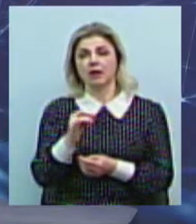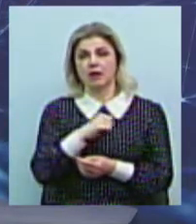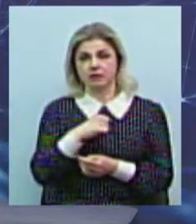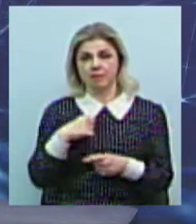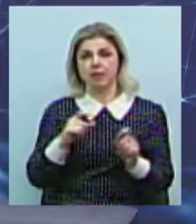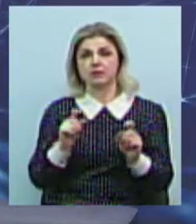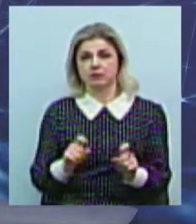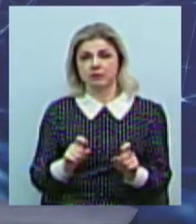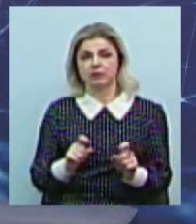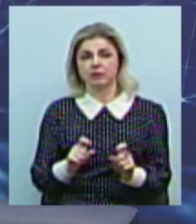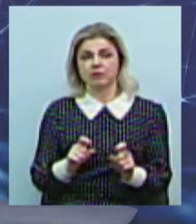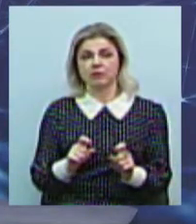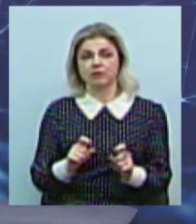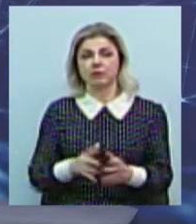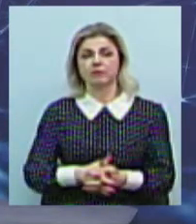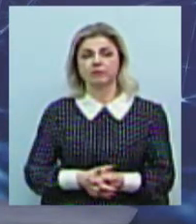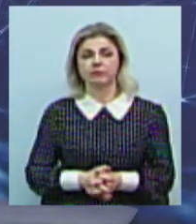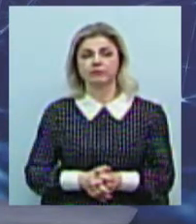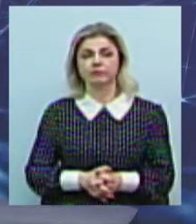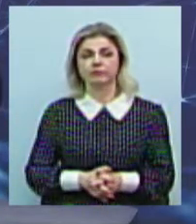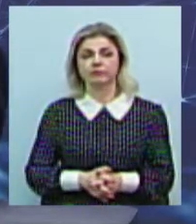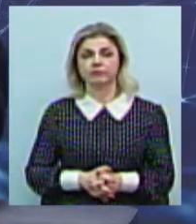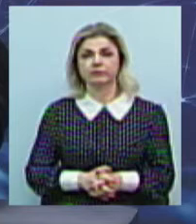сиджу отаково.